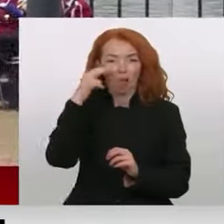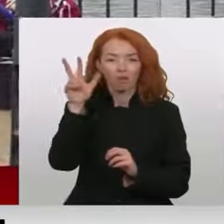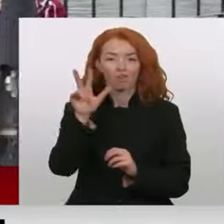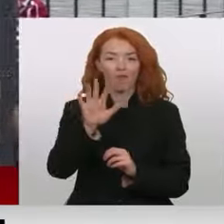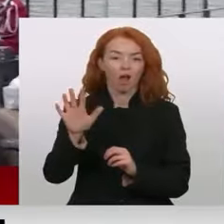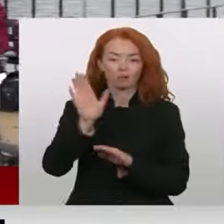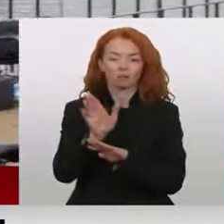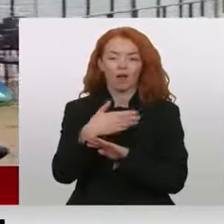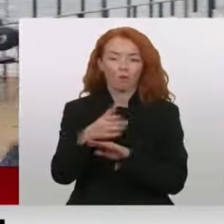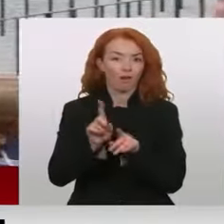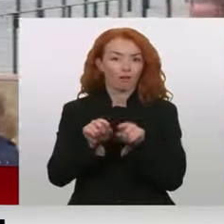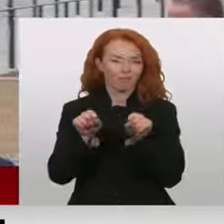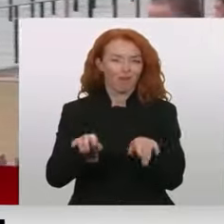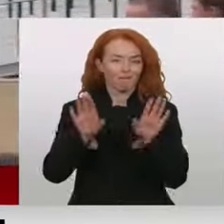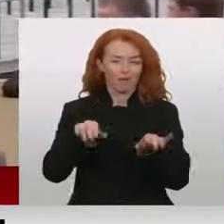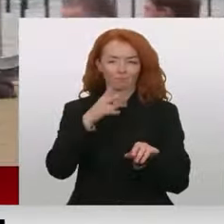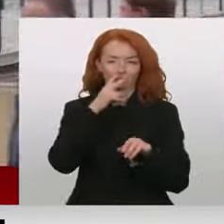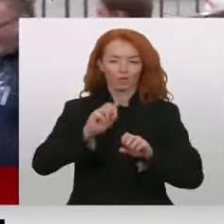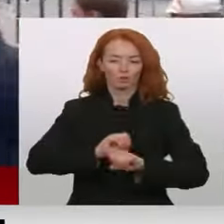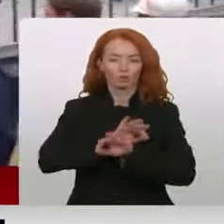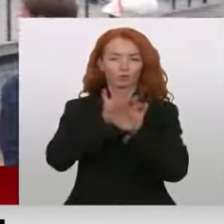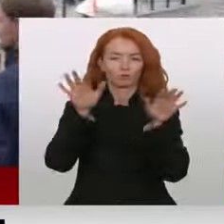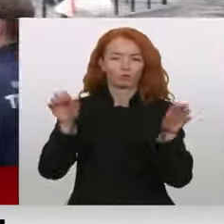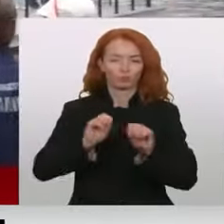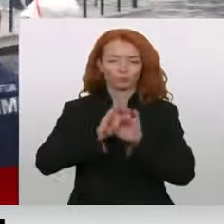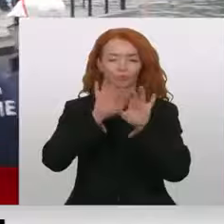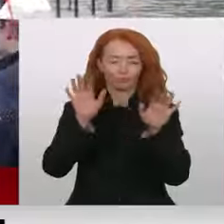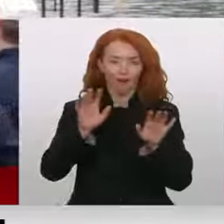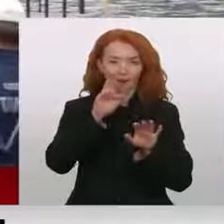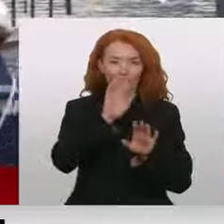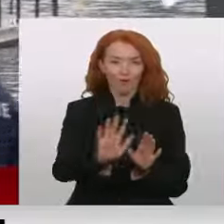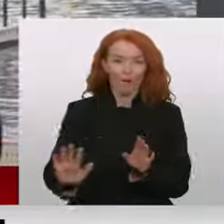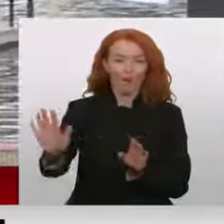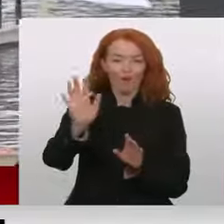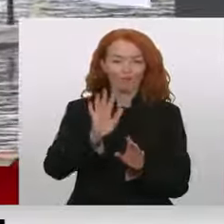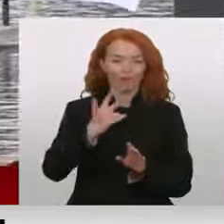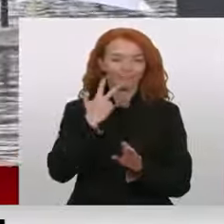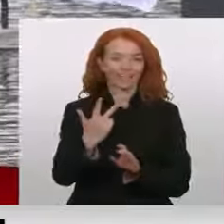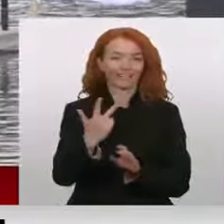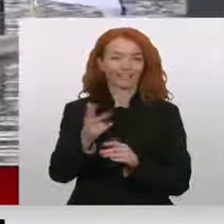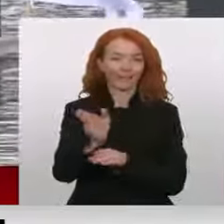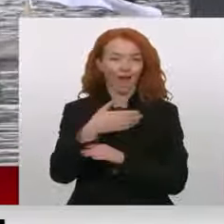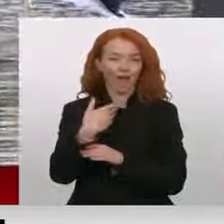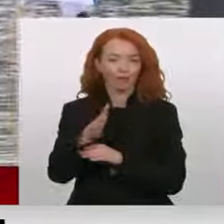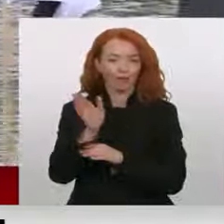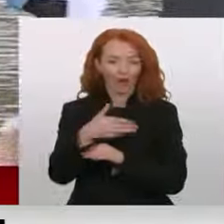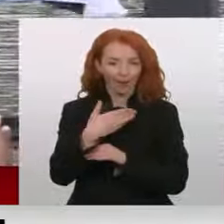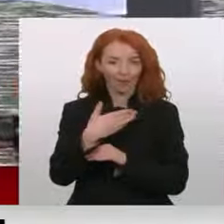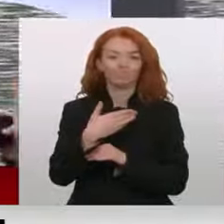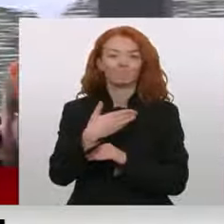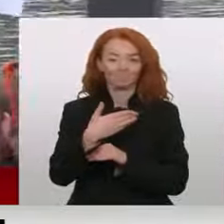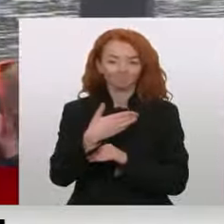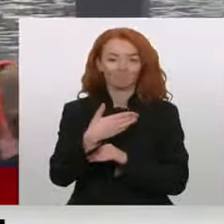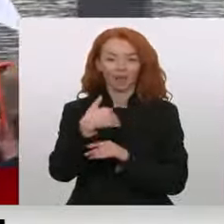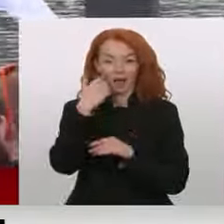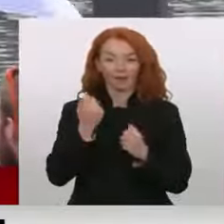Arī šeit, ja paskatāmies uz strūklaku fona, ir Lietuvas, Latvijas un Igaunijas karogs, kad